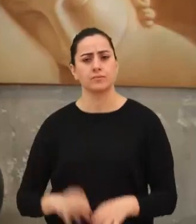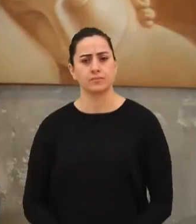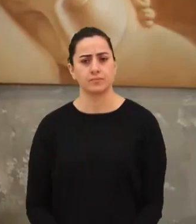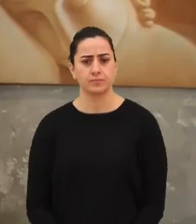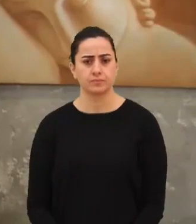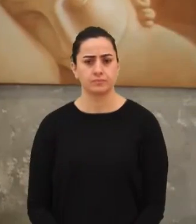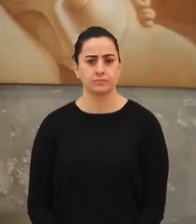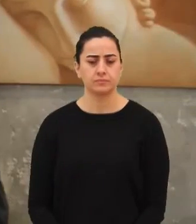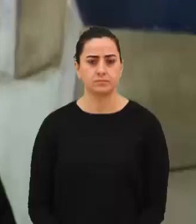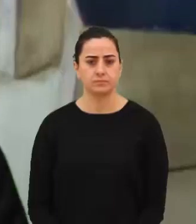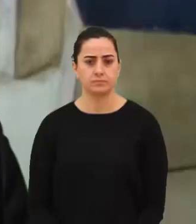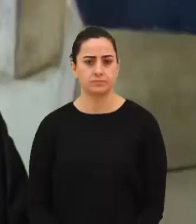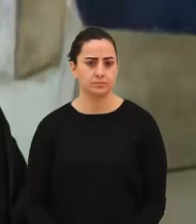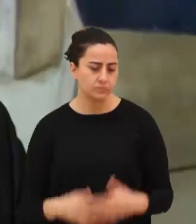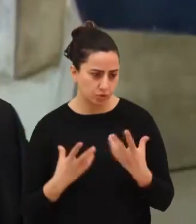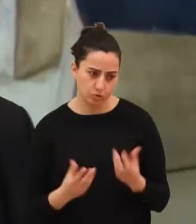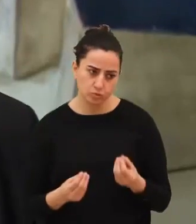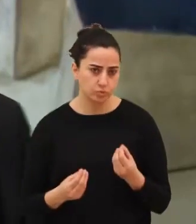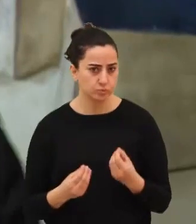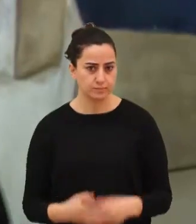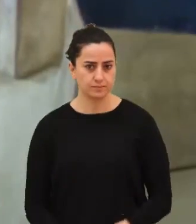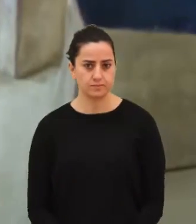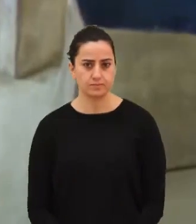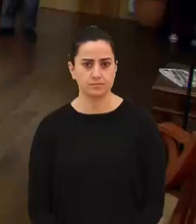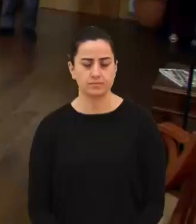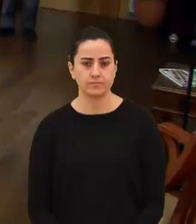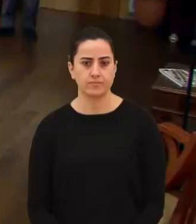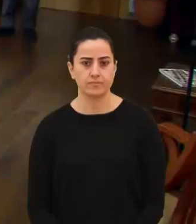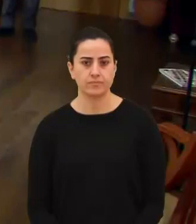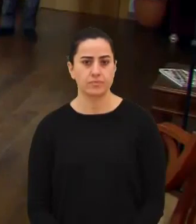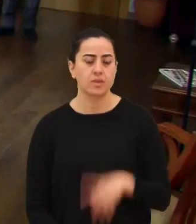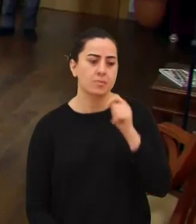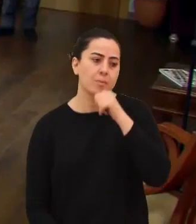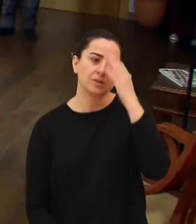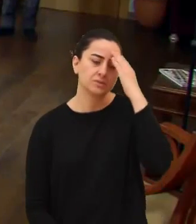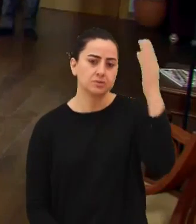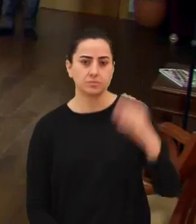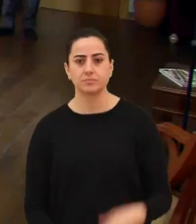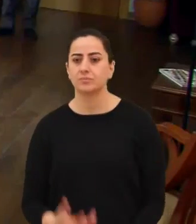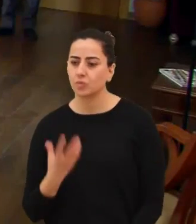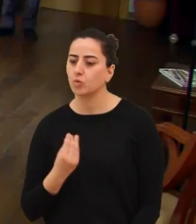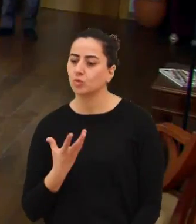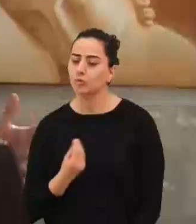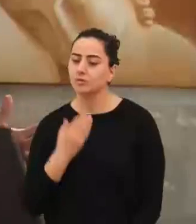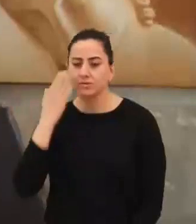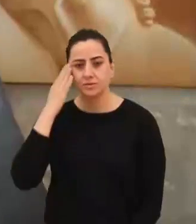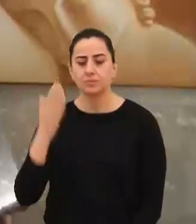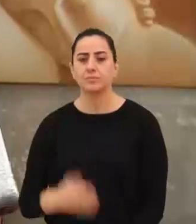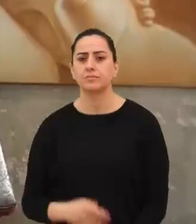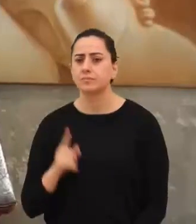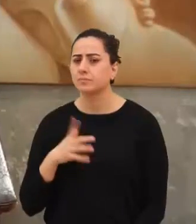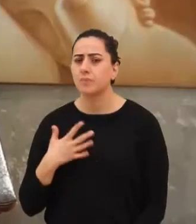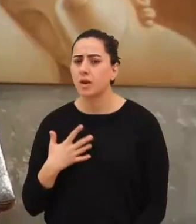olun siz. Umarım dediğin gibidir. Babaya selam söyle. Söylerim tabii ki, söylerim. Bir şey merak